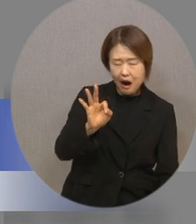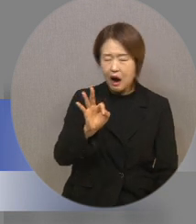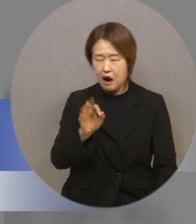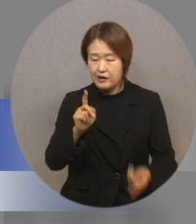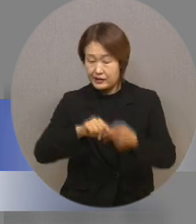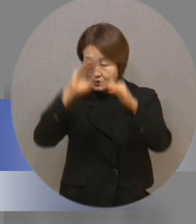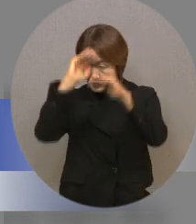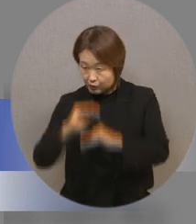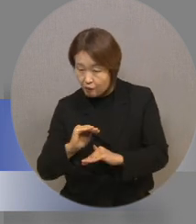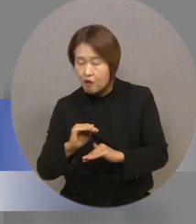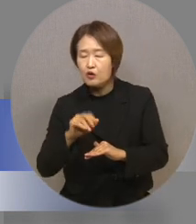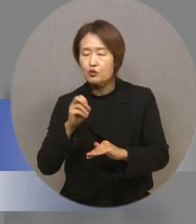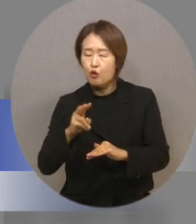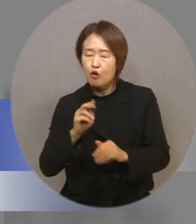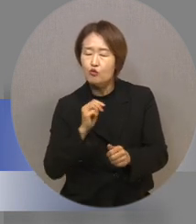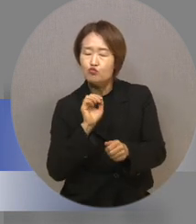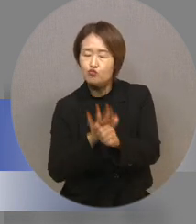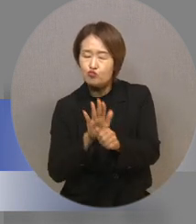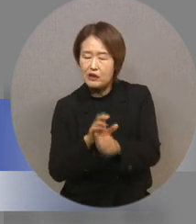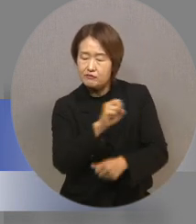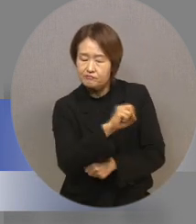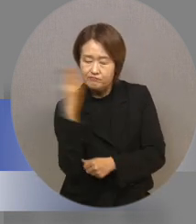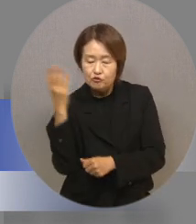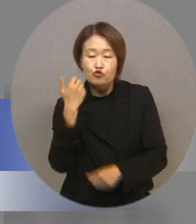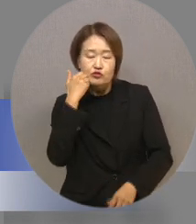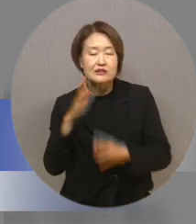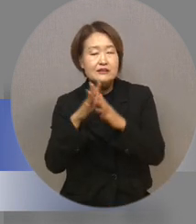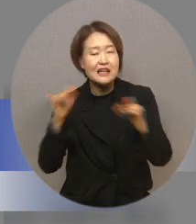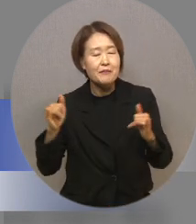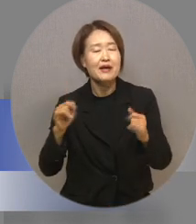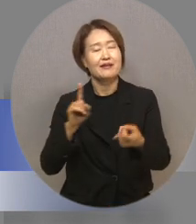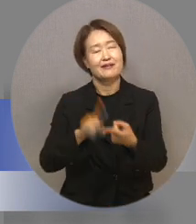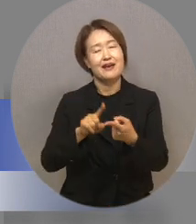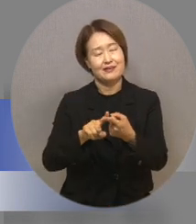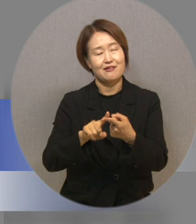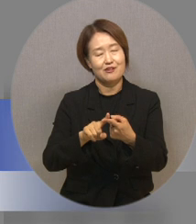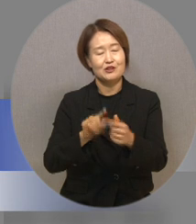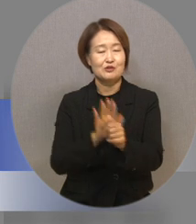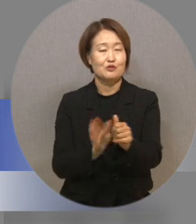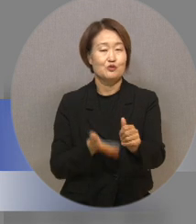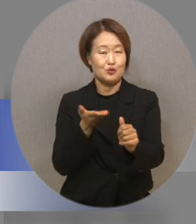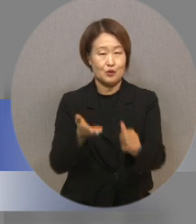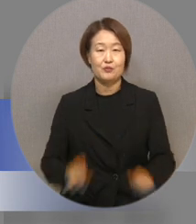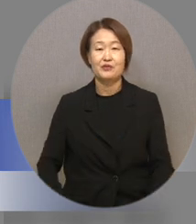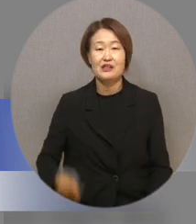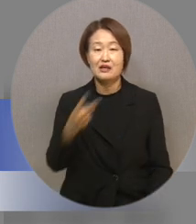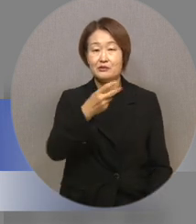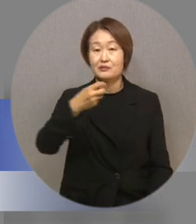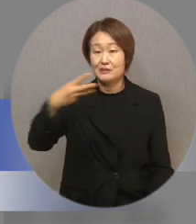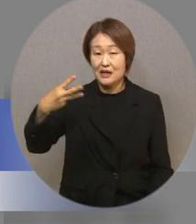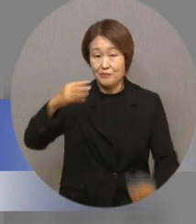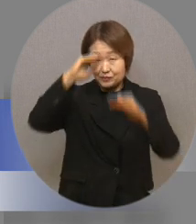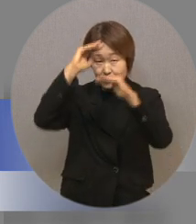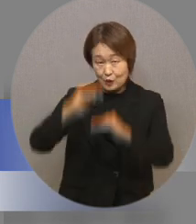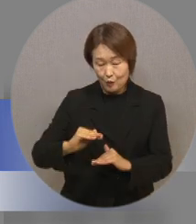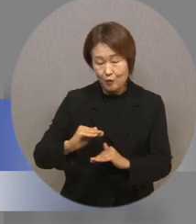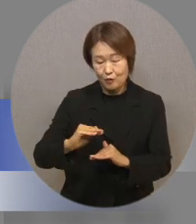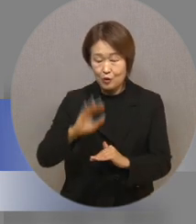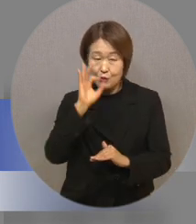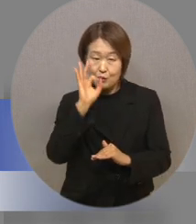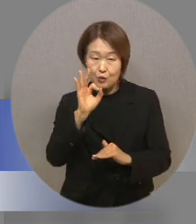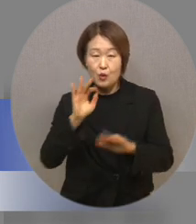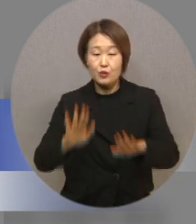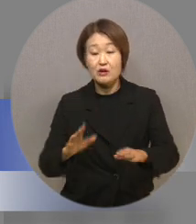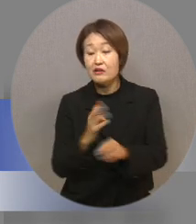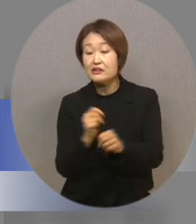등의 인권 신장에 기여한 보도를 대상으로 합니다. 후보작은 2023년 보도된 내용을 대상으로 오는